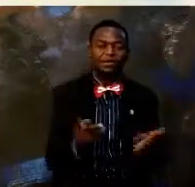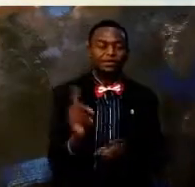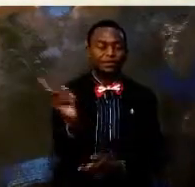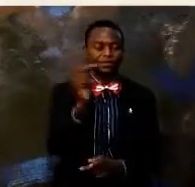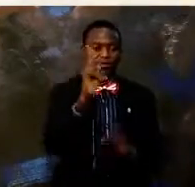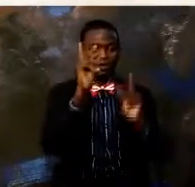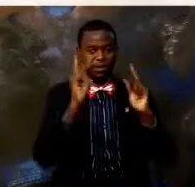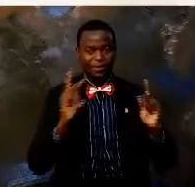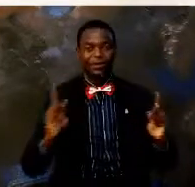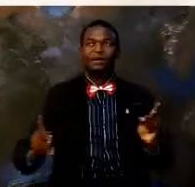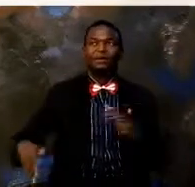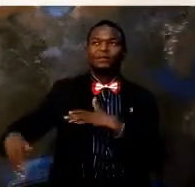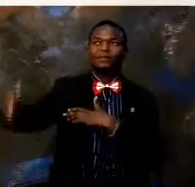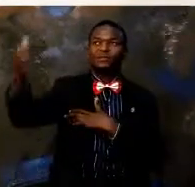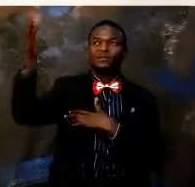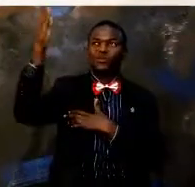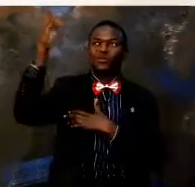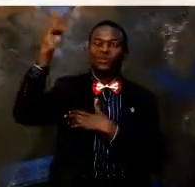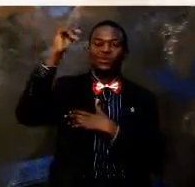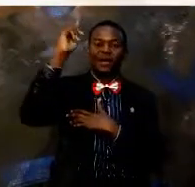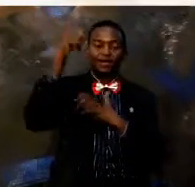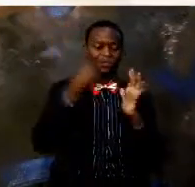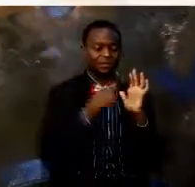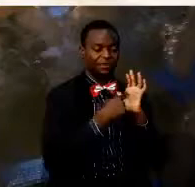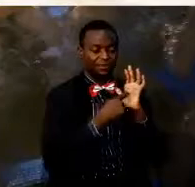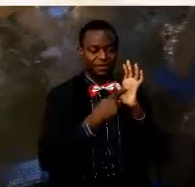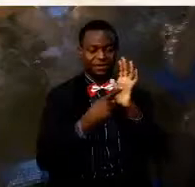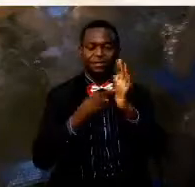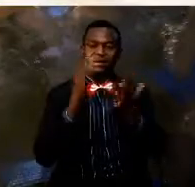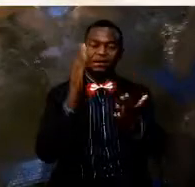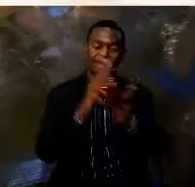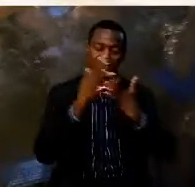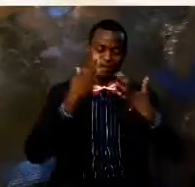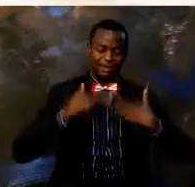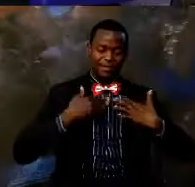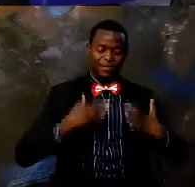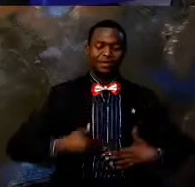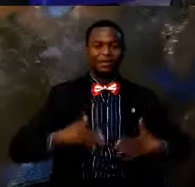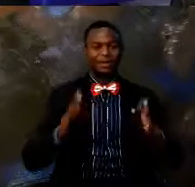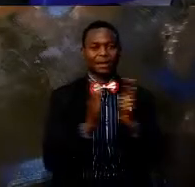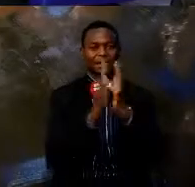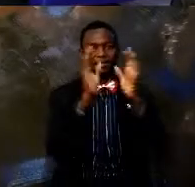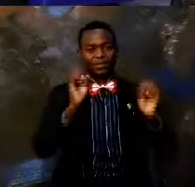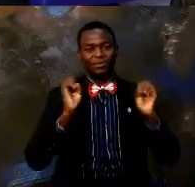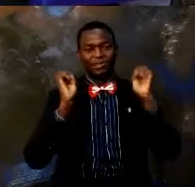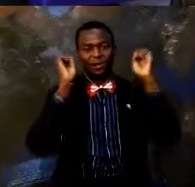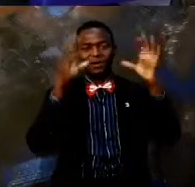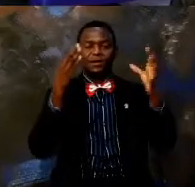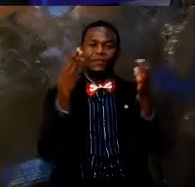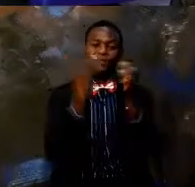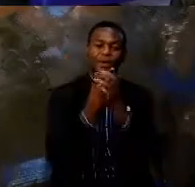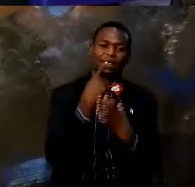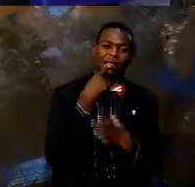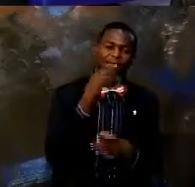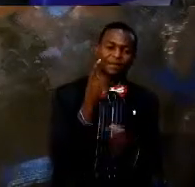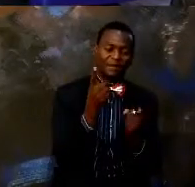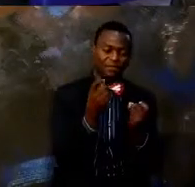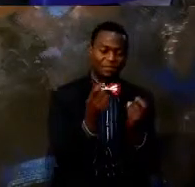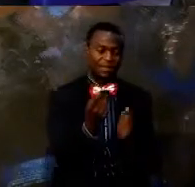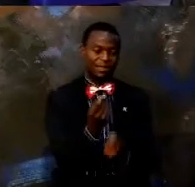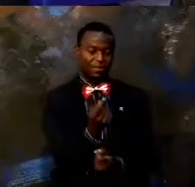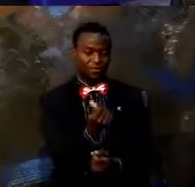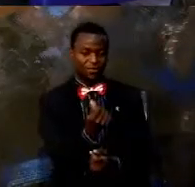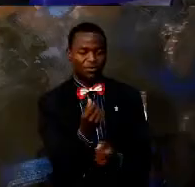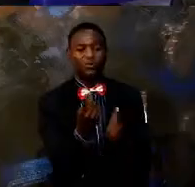kawaida, ni Mungu aliyedhihirishwa katika mwili. Haleluya! Tumoja nasema, subiri kidogo,